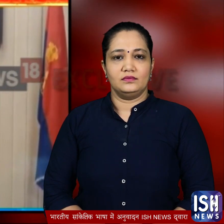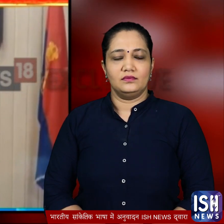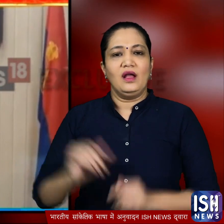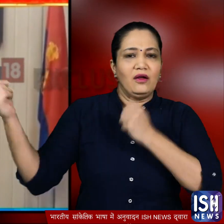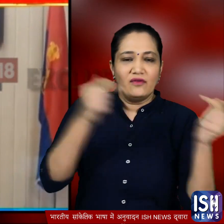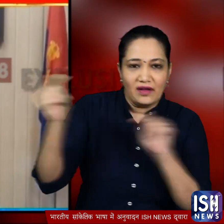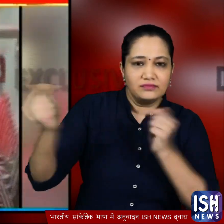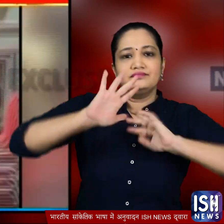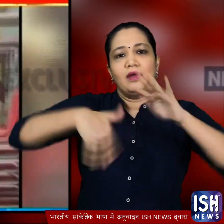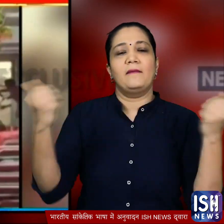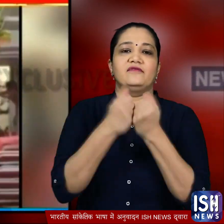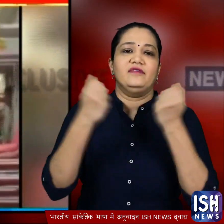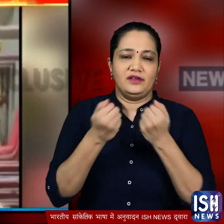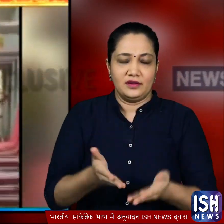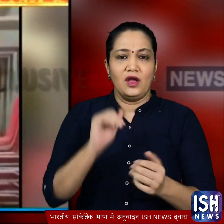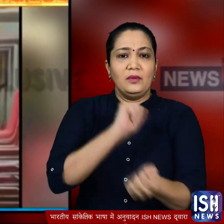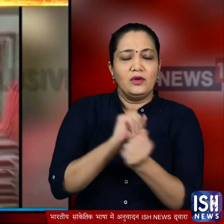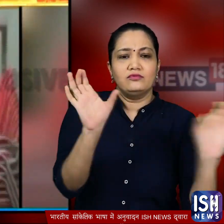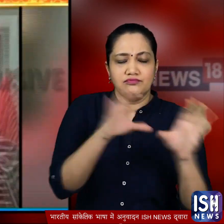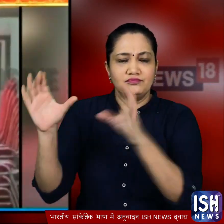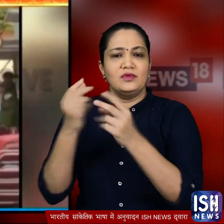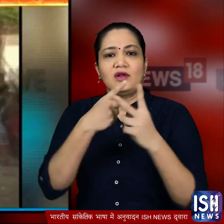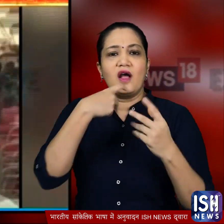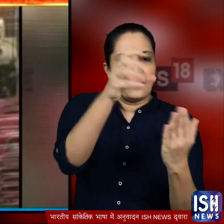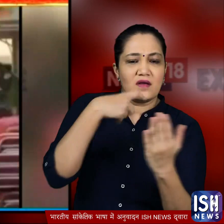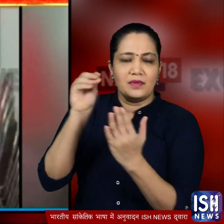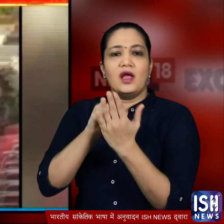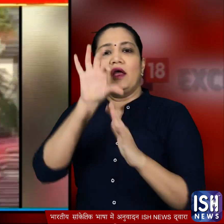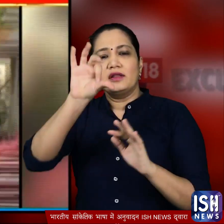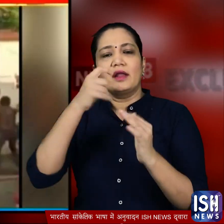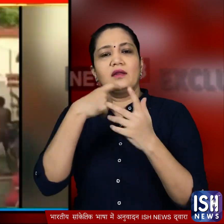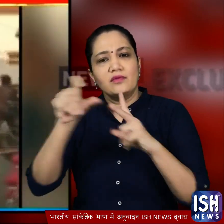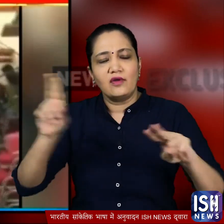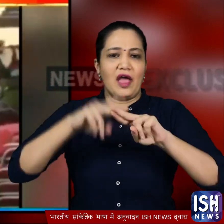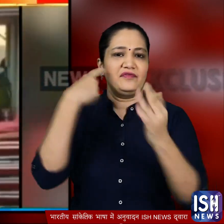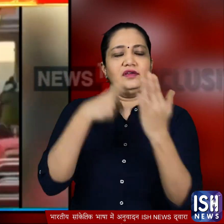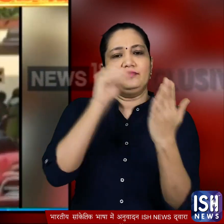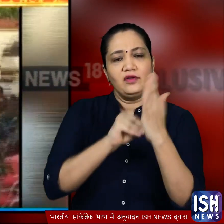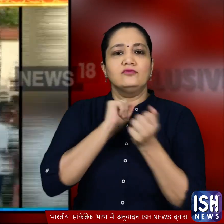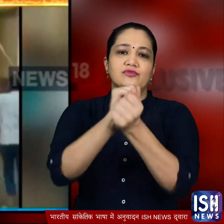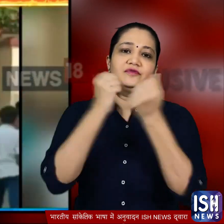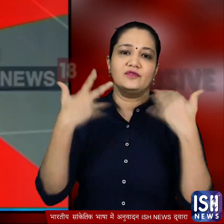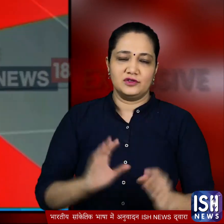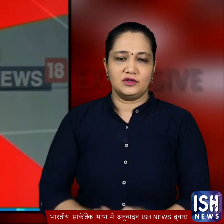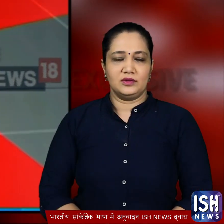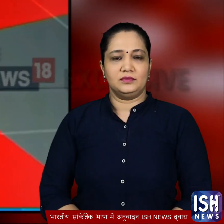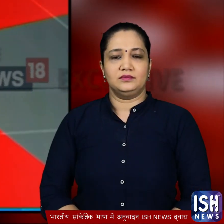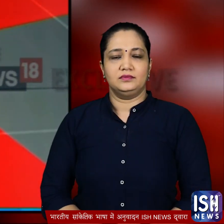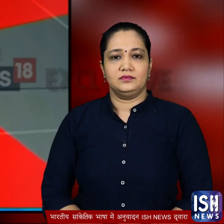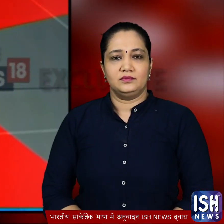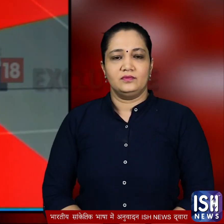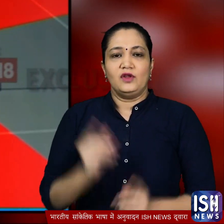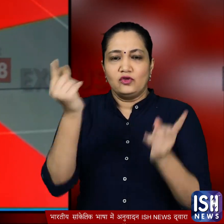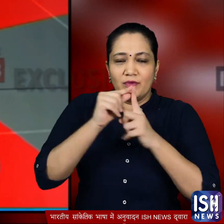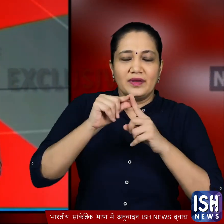हुई, बाद में लड़ाई हुई। पुलिस ने इस मामले में दोनों पक्षों की शिकायत पर 9 लोगों के खिलाफ केस दर्ज कर उन्हें जेल भेज दिया। सौभाग्य की बात यह कि